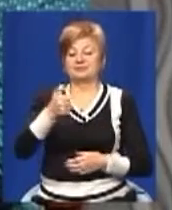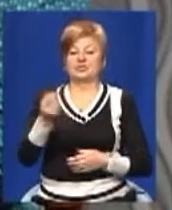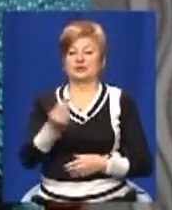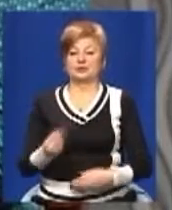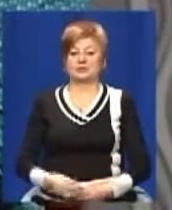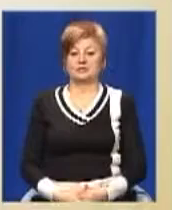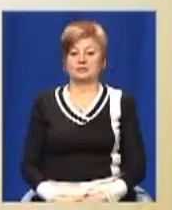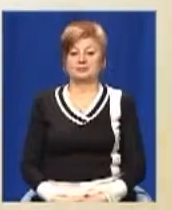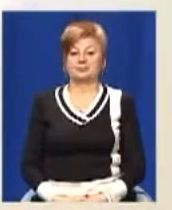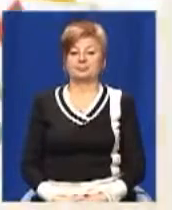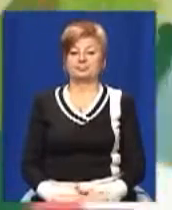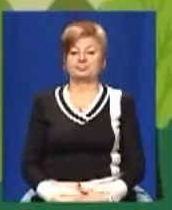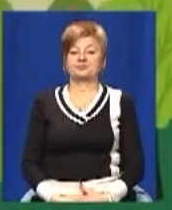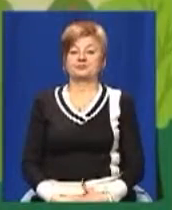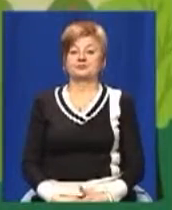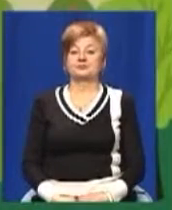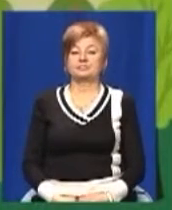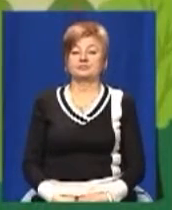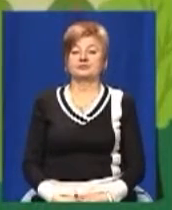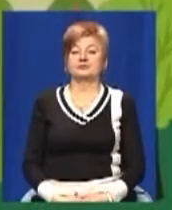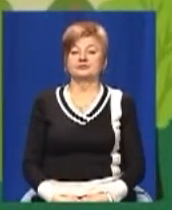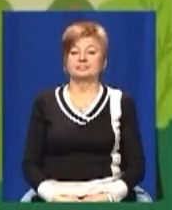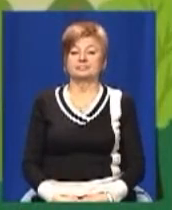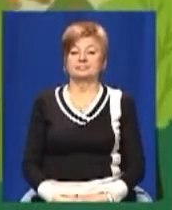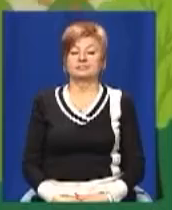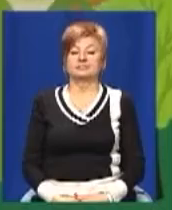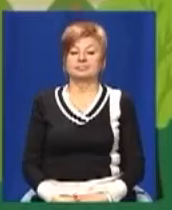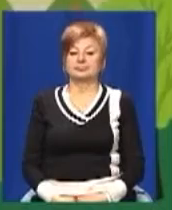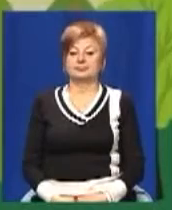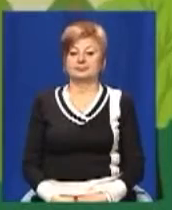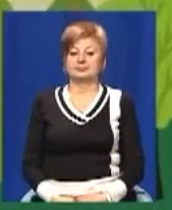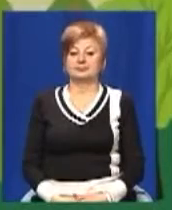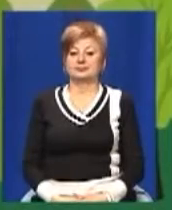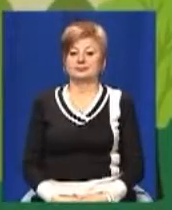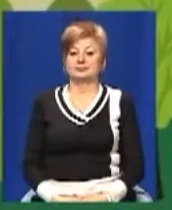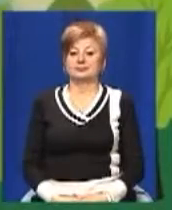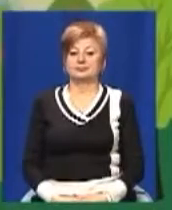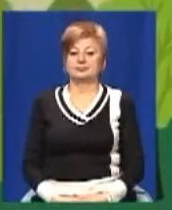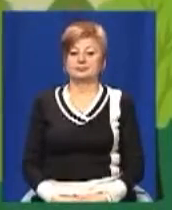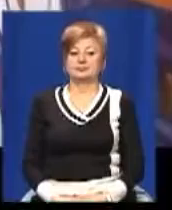Музика.